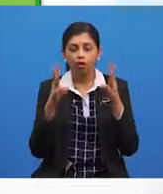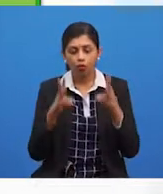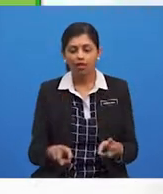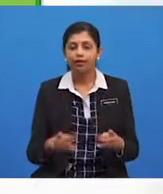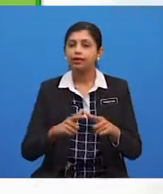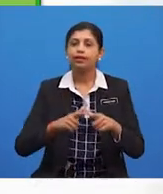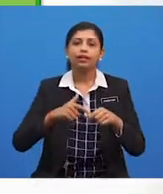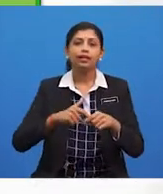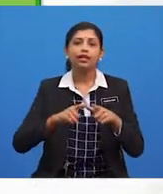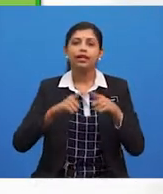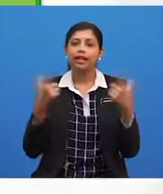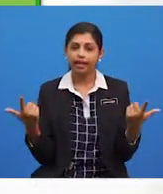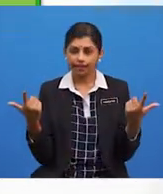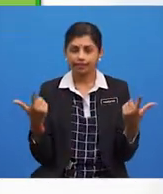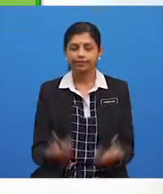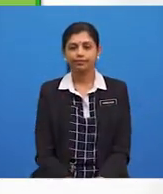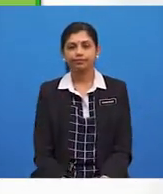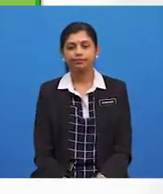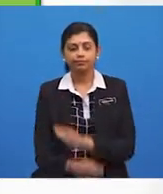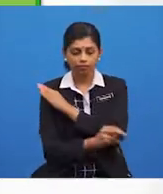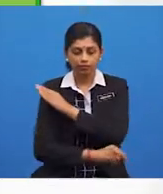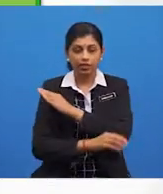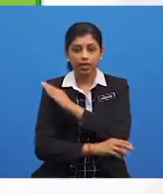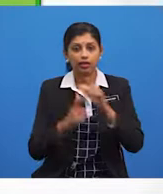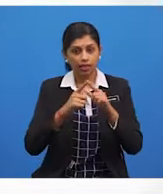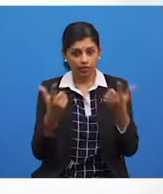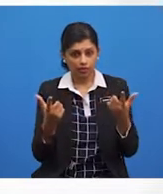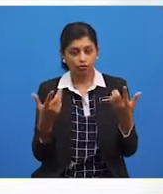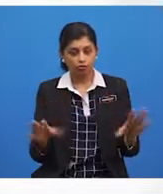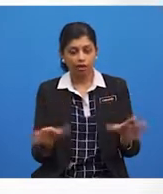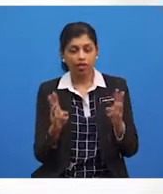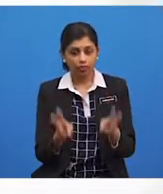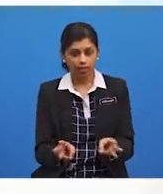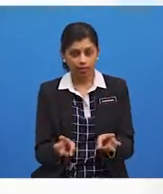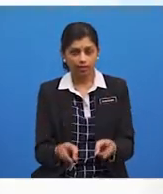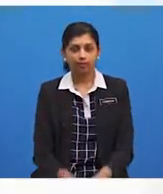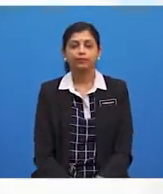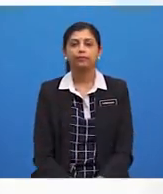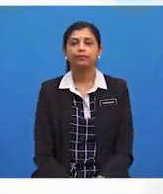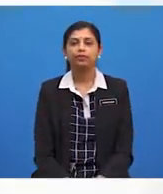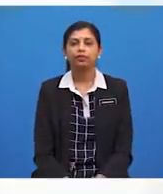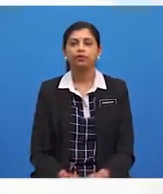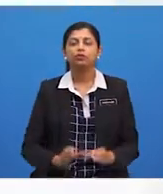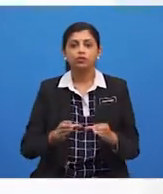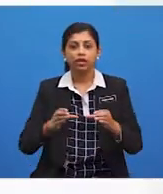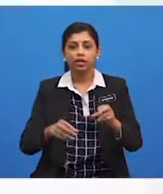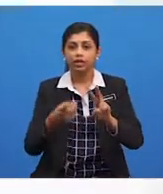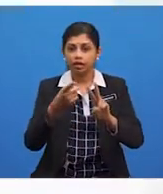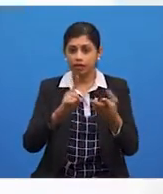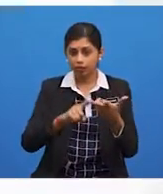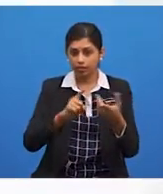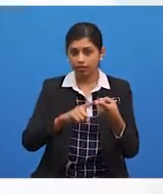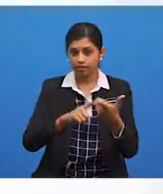memperolehi kewarganegaraan negara lain. Manakala, cara yang kedua ialah